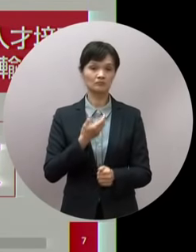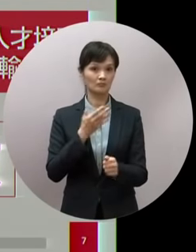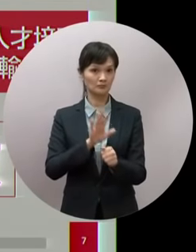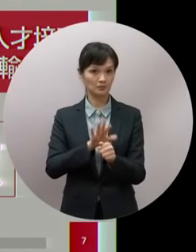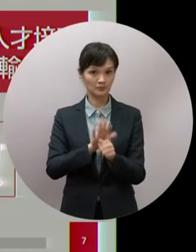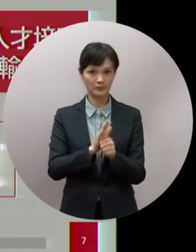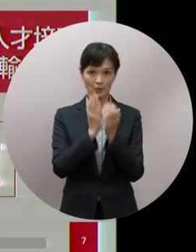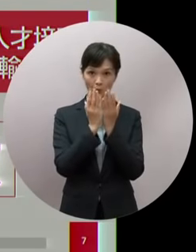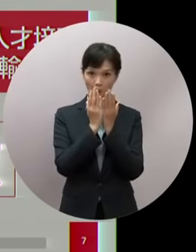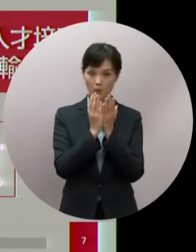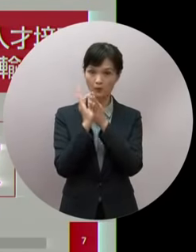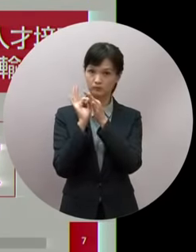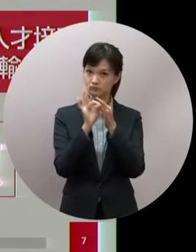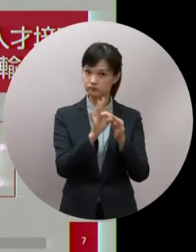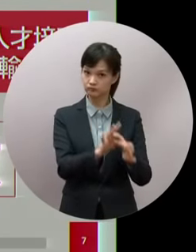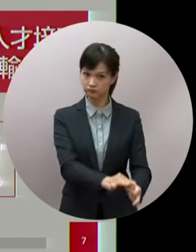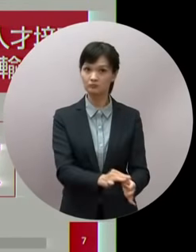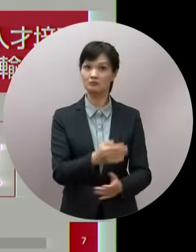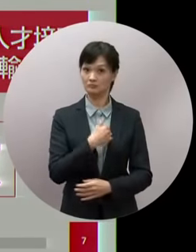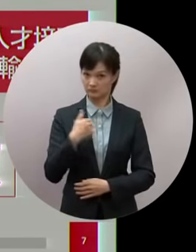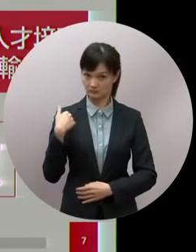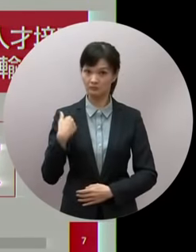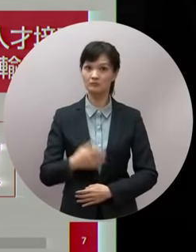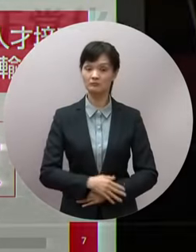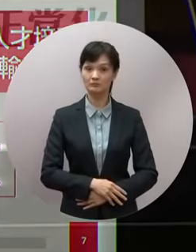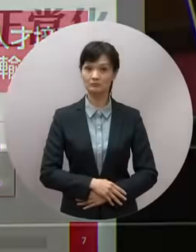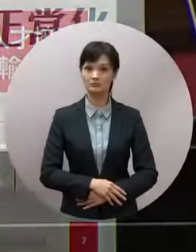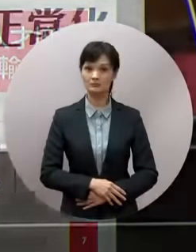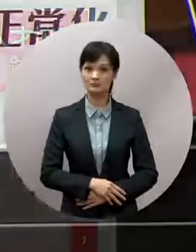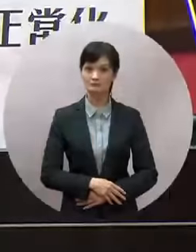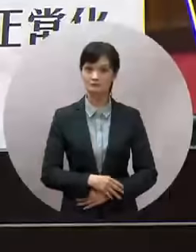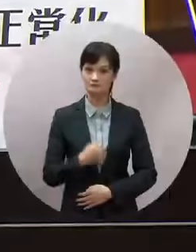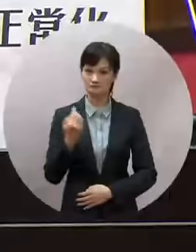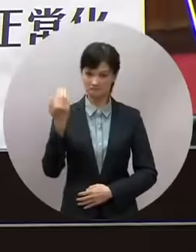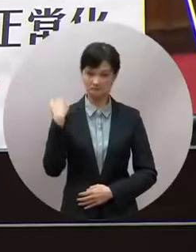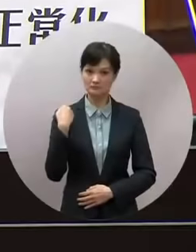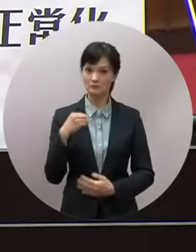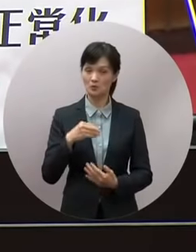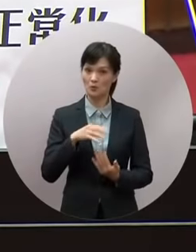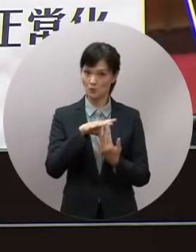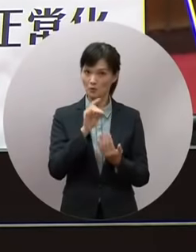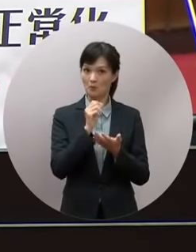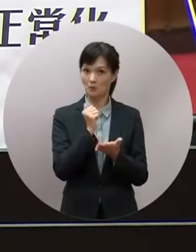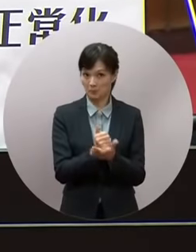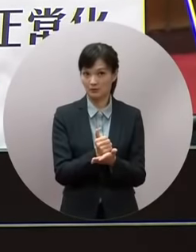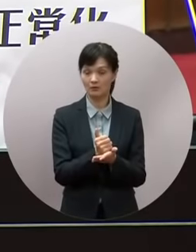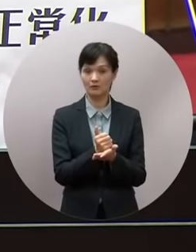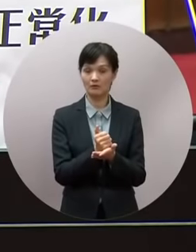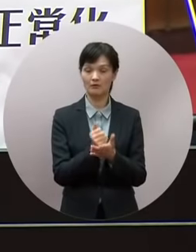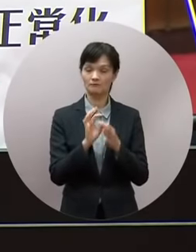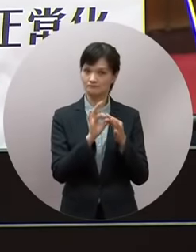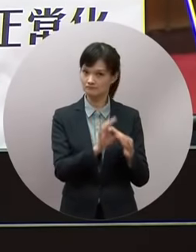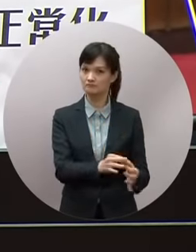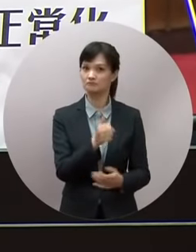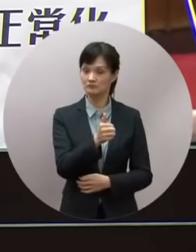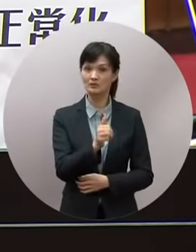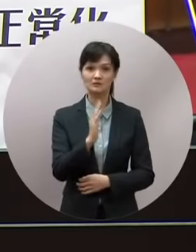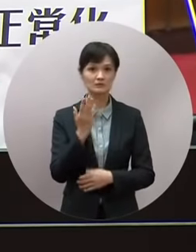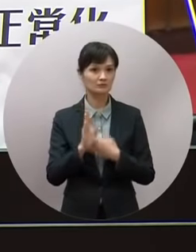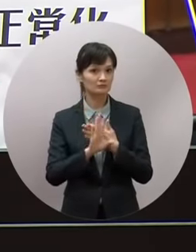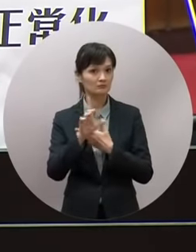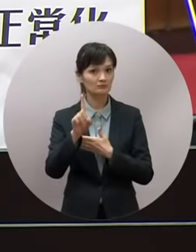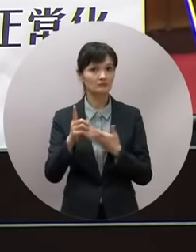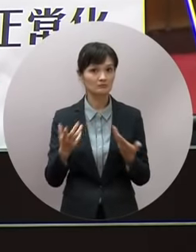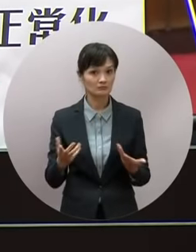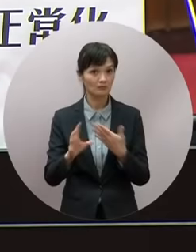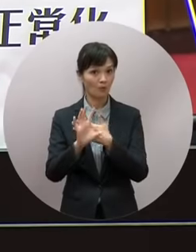续运作。我们做出这样艰辛的一个选择。而天平的另外一端，我要跟您讲境外